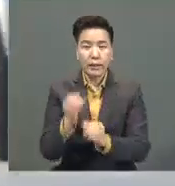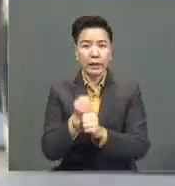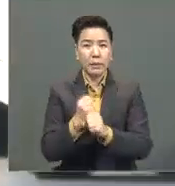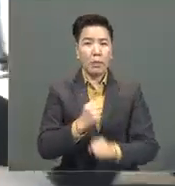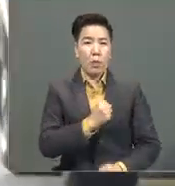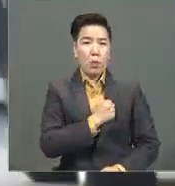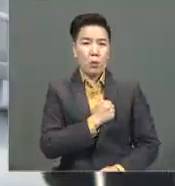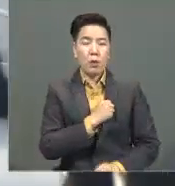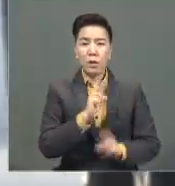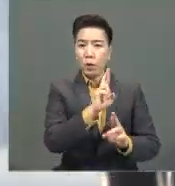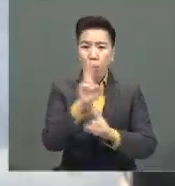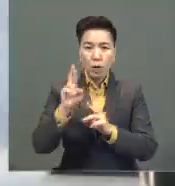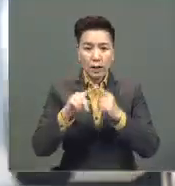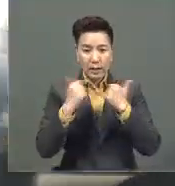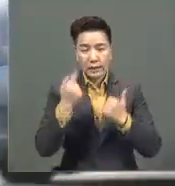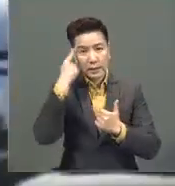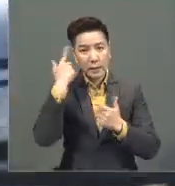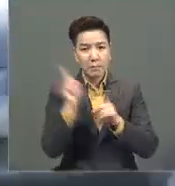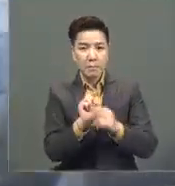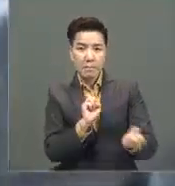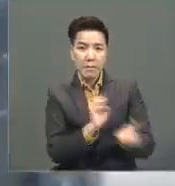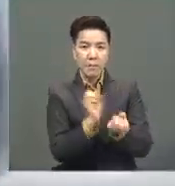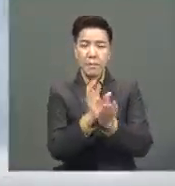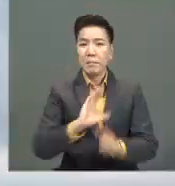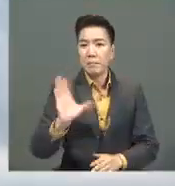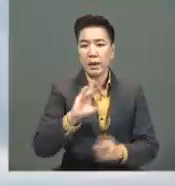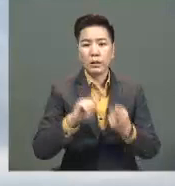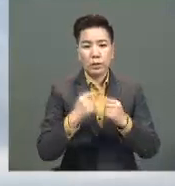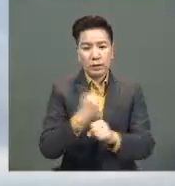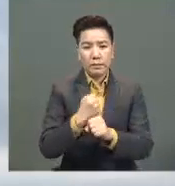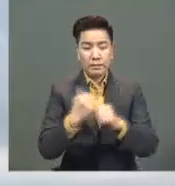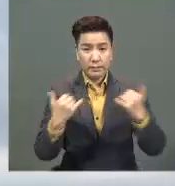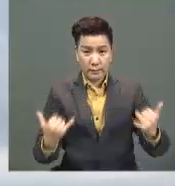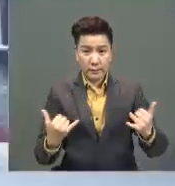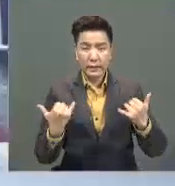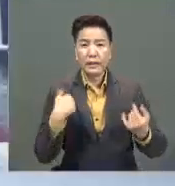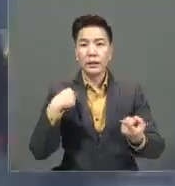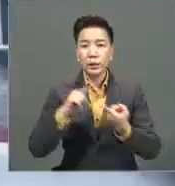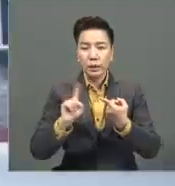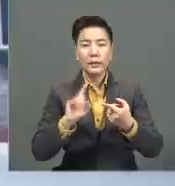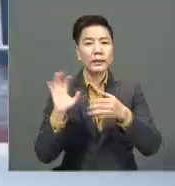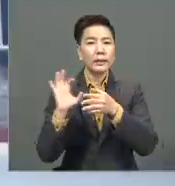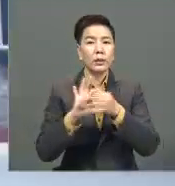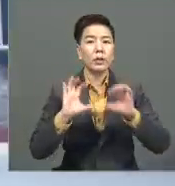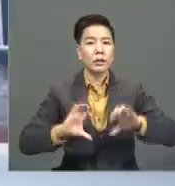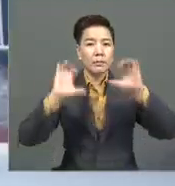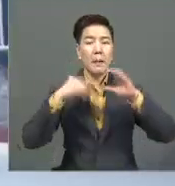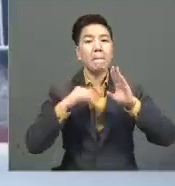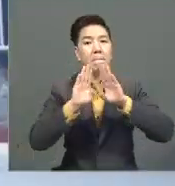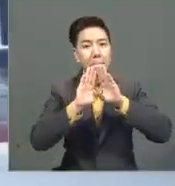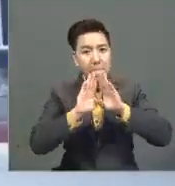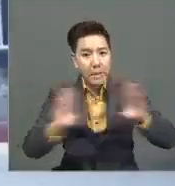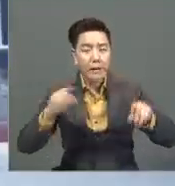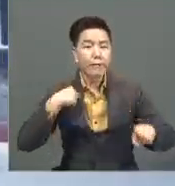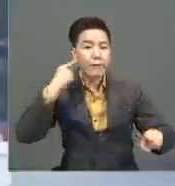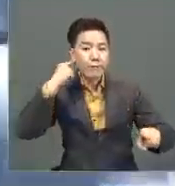ความอดทนระมัดระวังไม่ให้เกิดการกระทบกระทั่งระหว่างปฏิบัติหน้าที่และยืนยันนะคะว่ารัฐบาลนั้นเปิดกว้าง